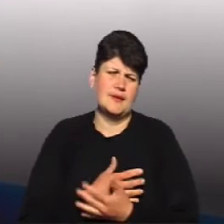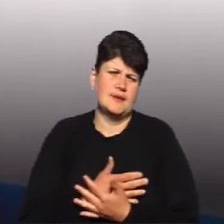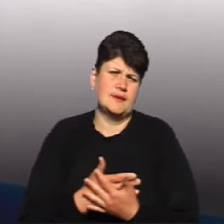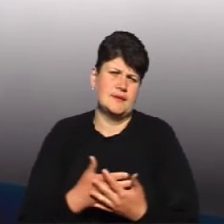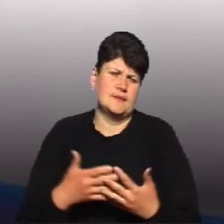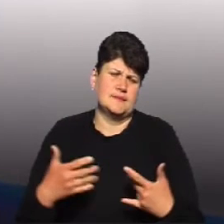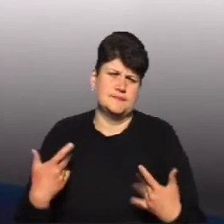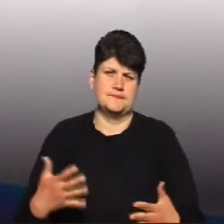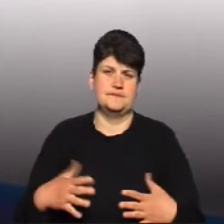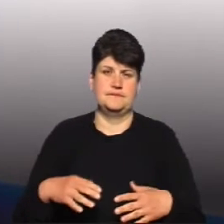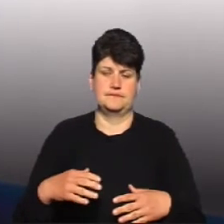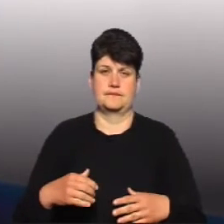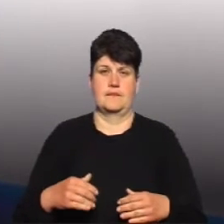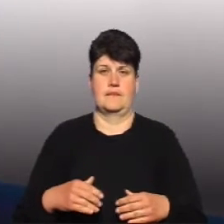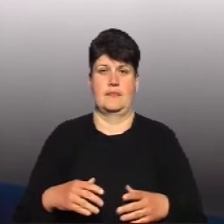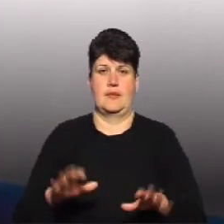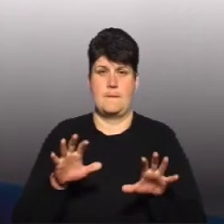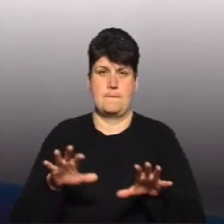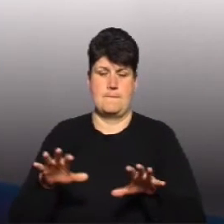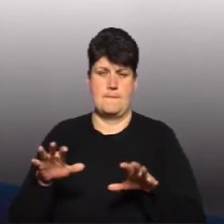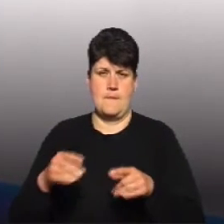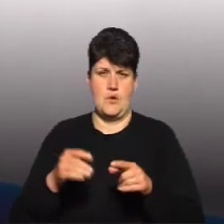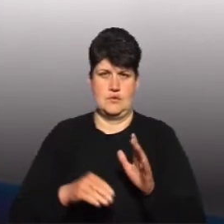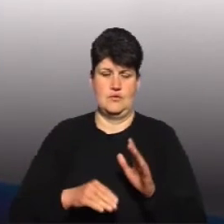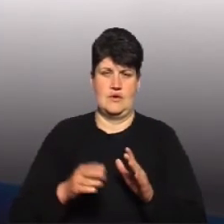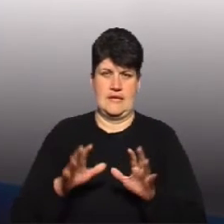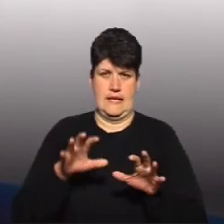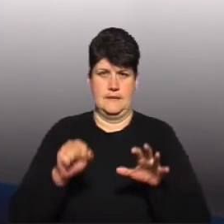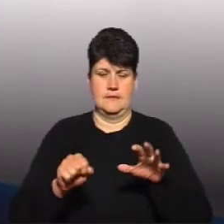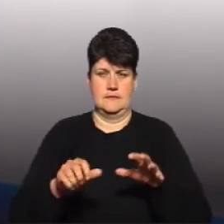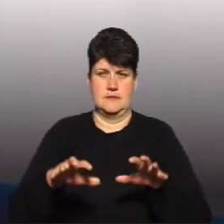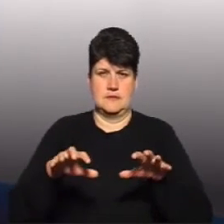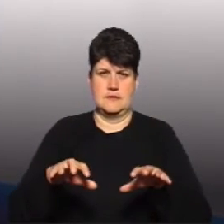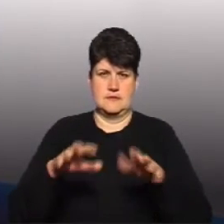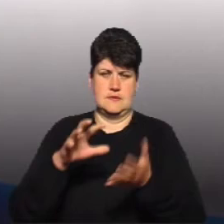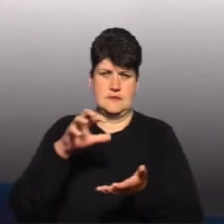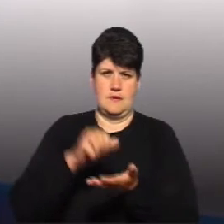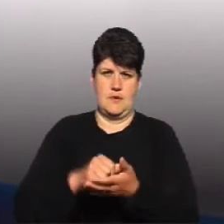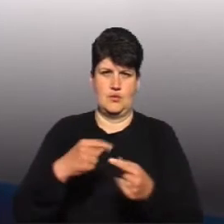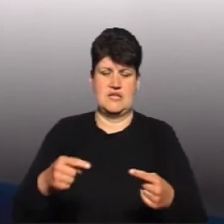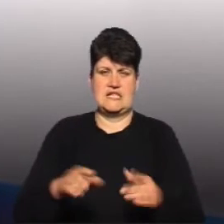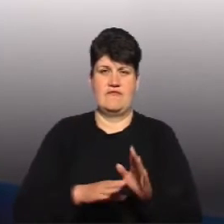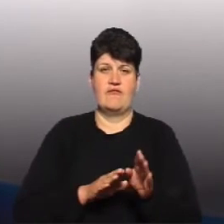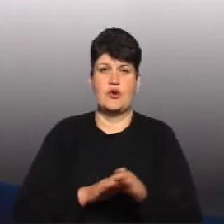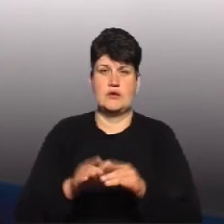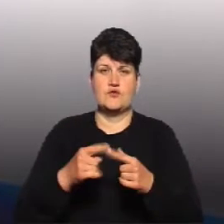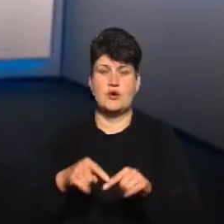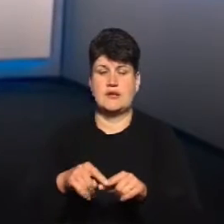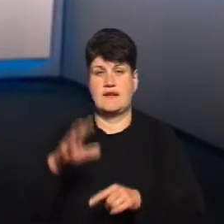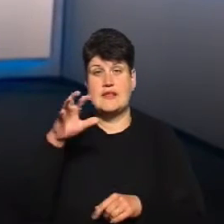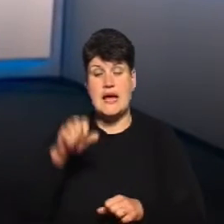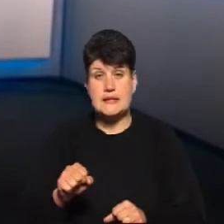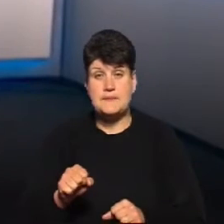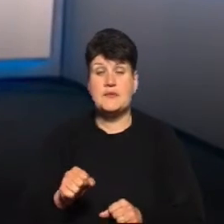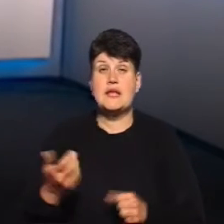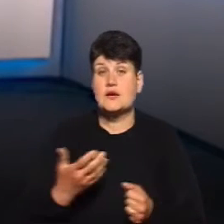високопосадовців, які практично, скажімо так, очолюють ті чи інші центральні органи виконавчої влади. Якщо от приналежність певних